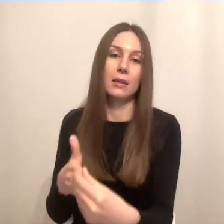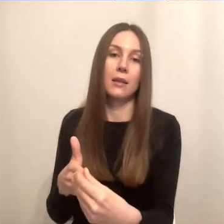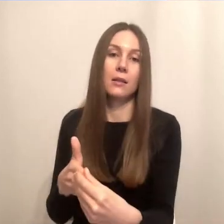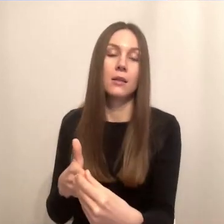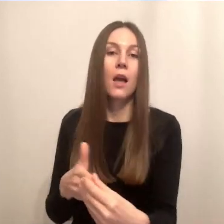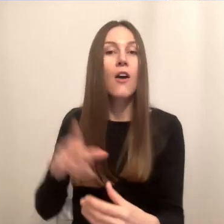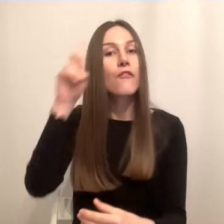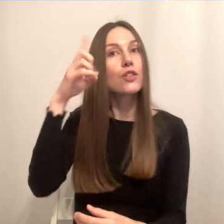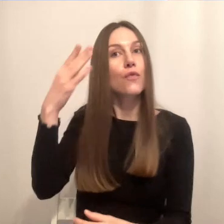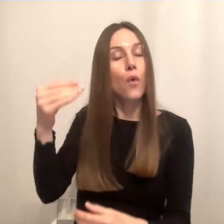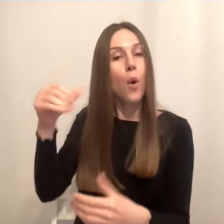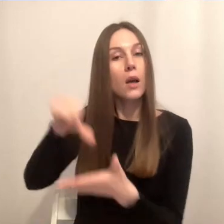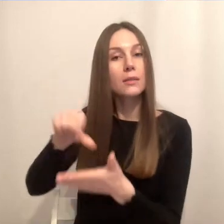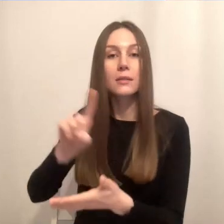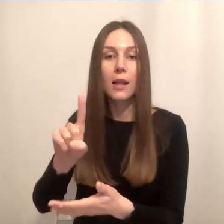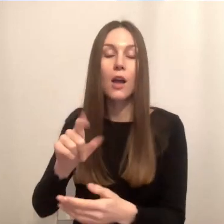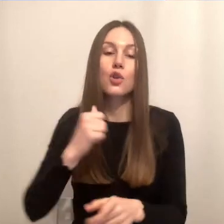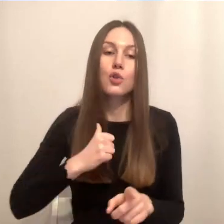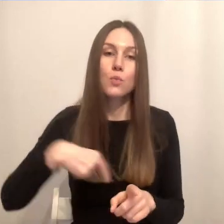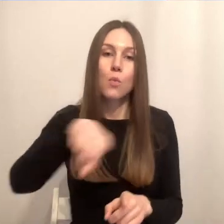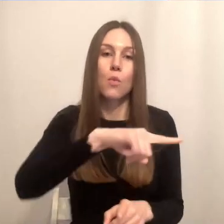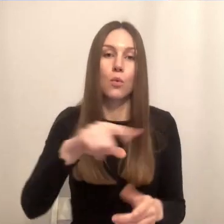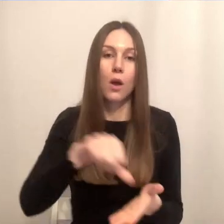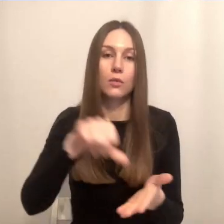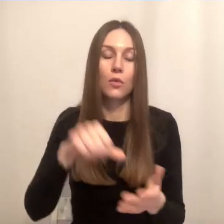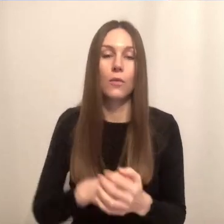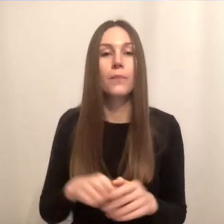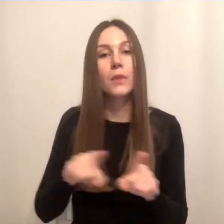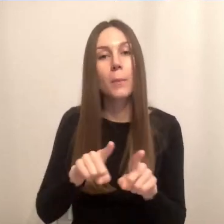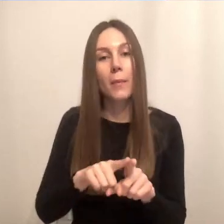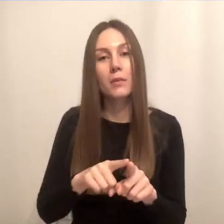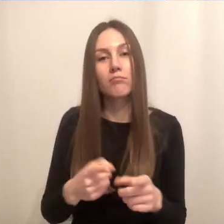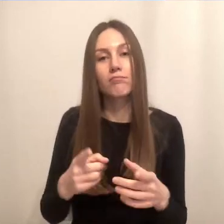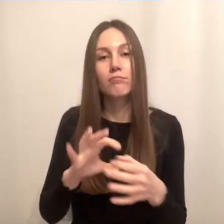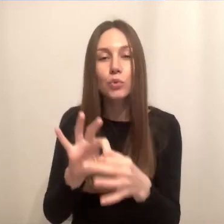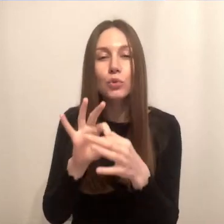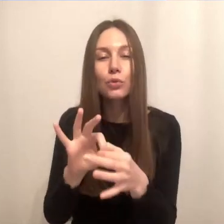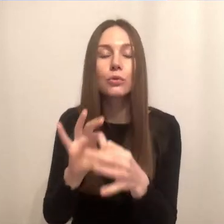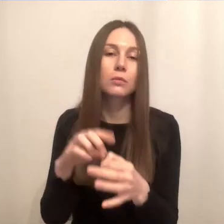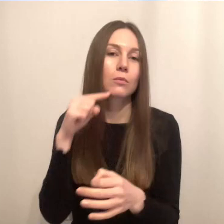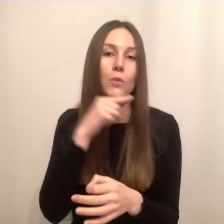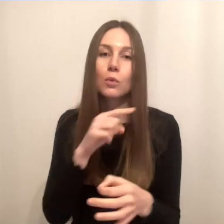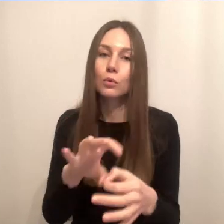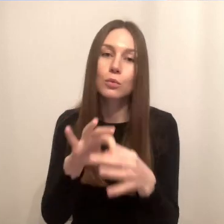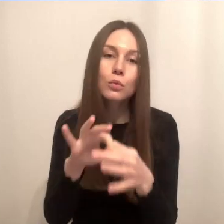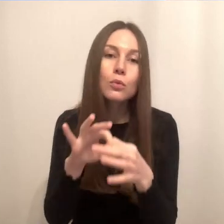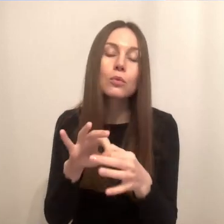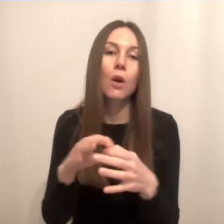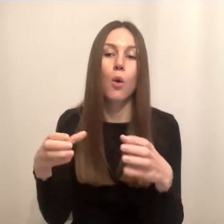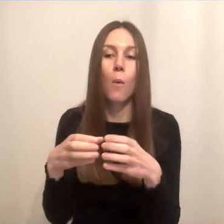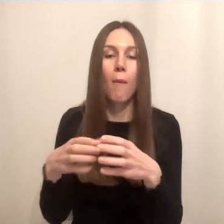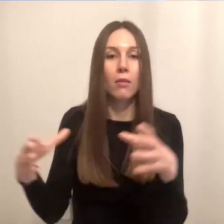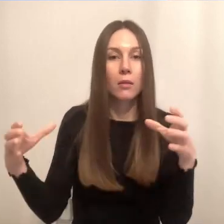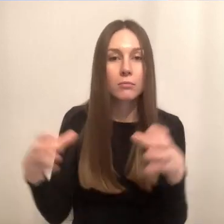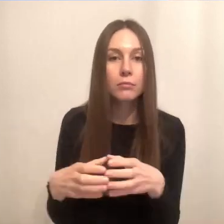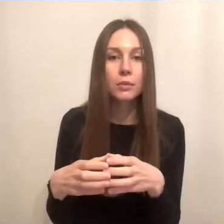atstovas. Kas dar, tai tikriausiai bendradarbiavimo pridėčiau, tikrai moku bendradarbiauti, moku suburti komandą